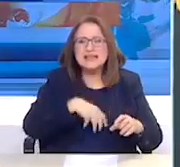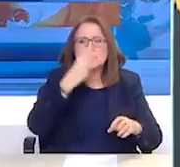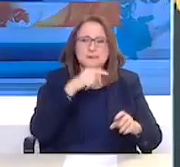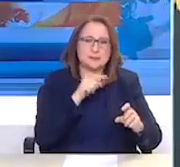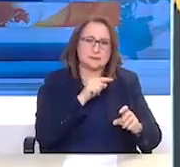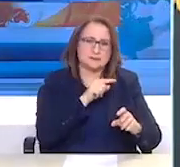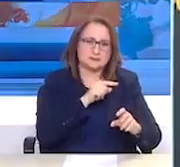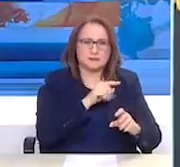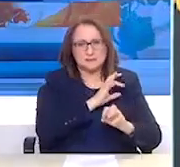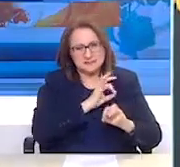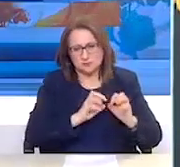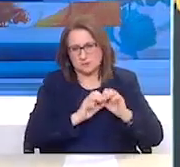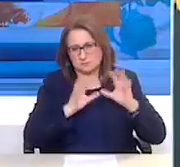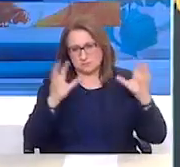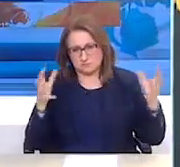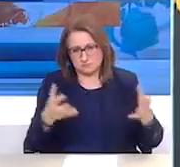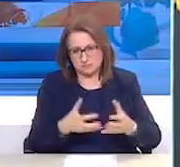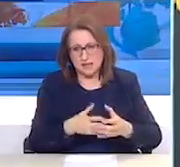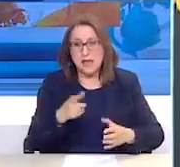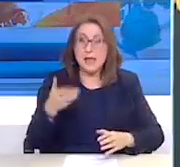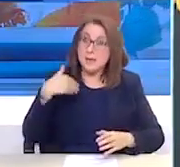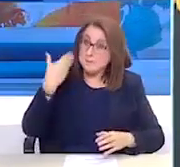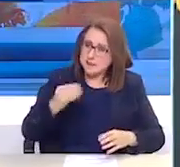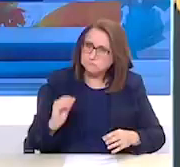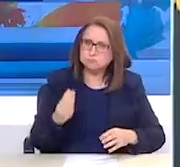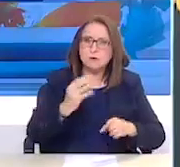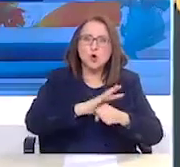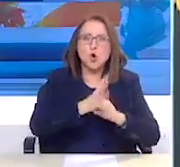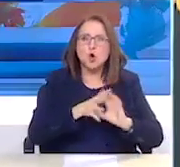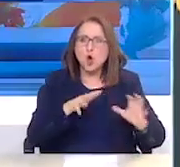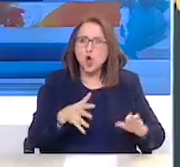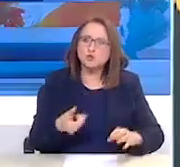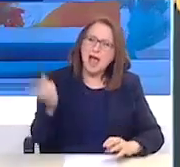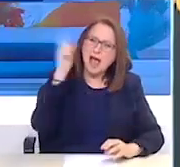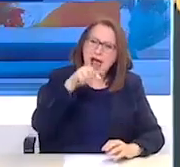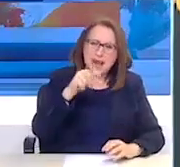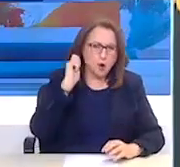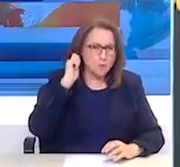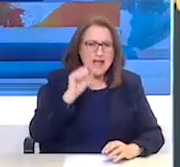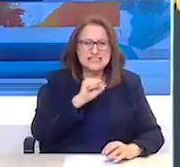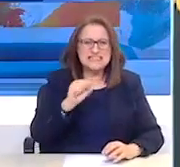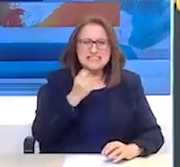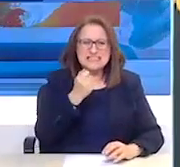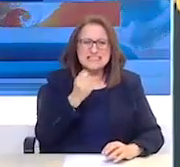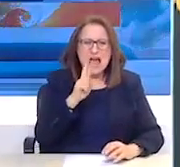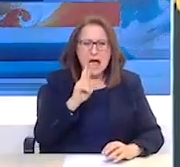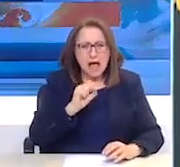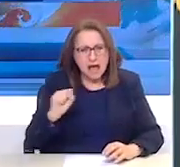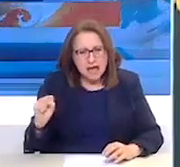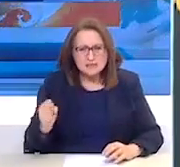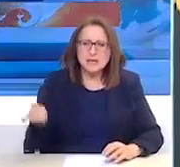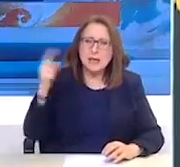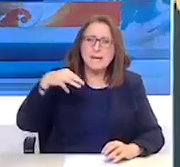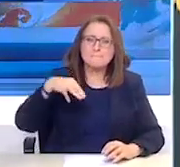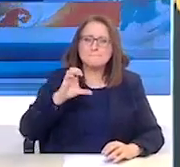ανησυχήσει ο κοροναϊός, ο SARS και ο MERS, αλλά βλέπαμε ότι με κάποιο τρόπο γρήγορα περίρωζονταν. Δεν είχαν αυτή τη μεταδοτικότητα,